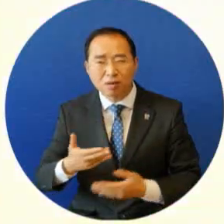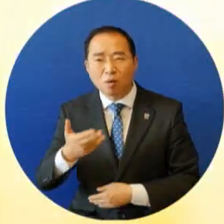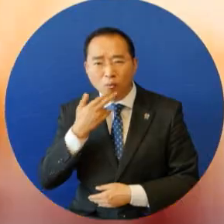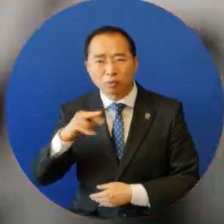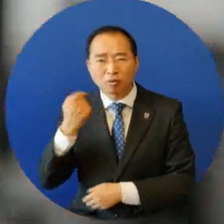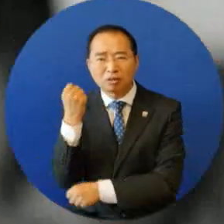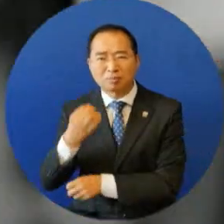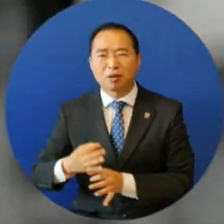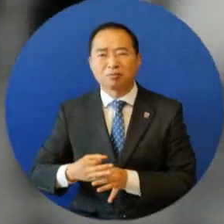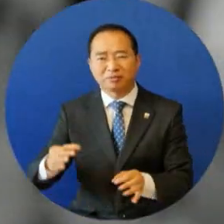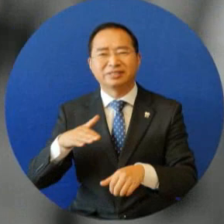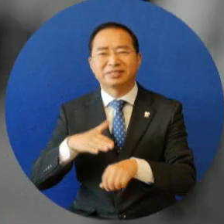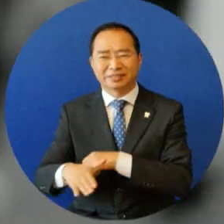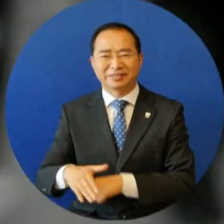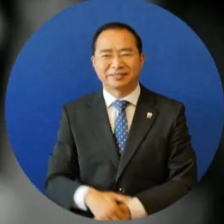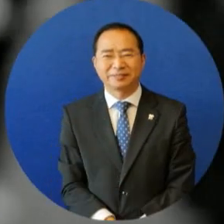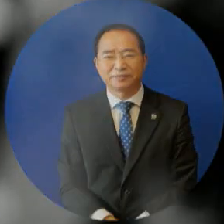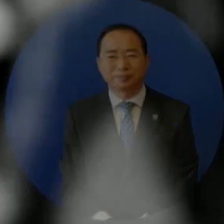보입니다.